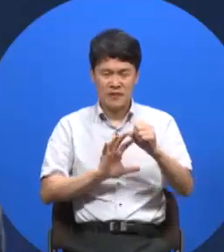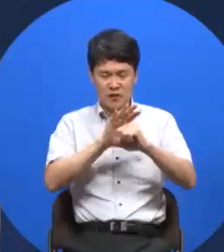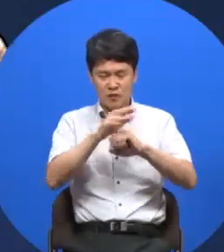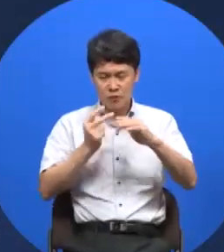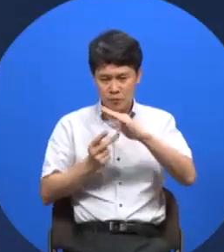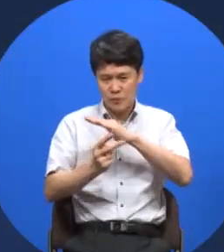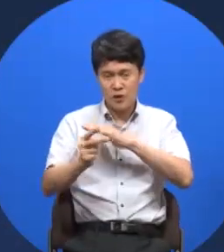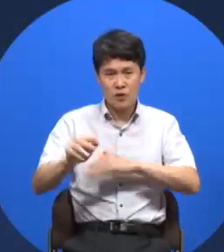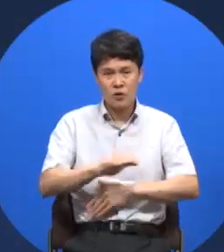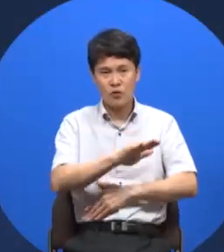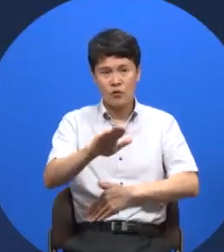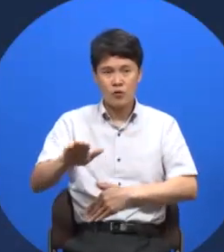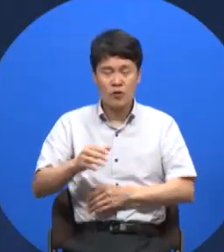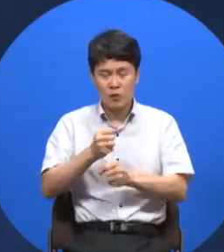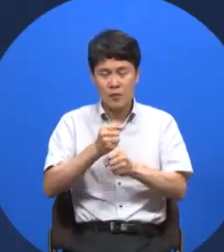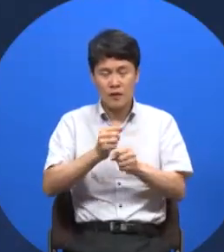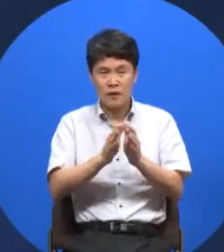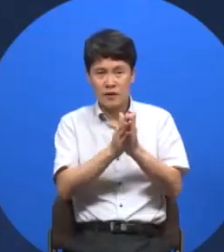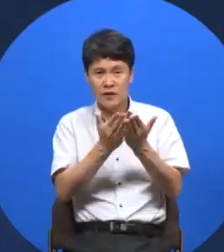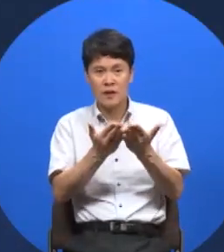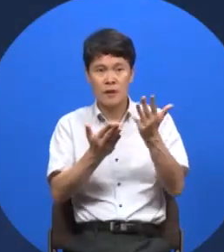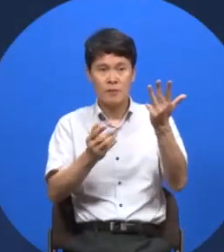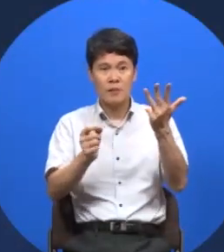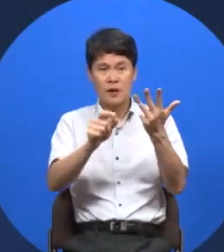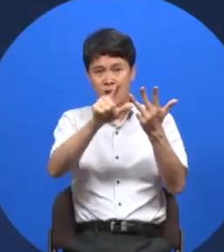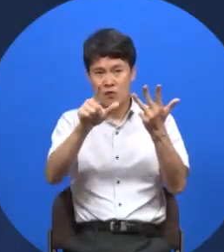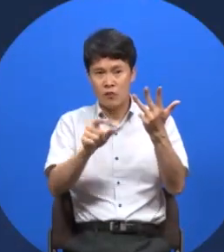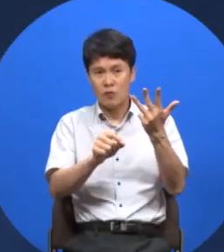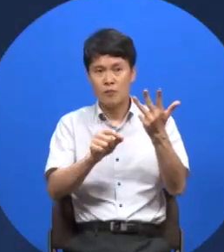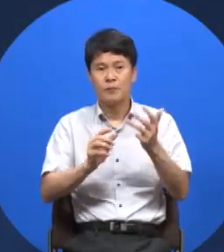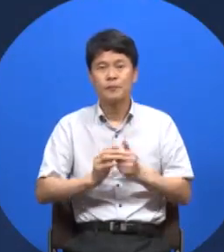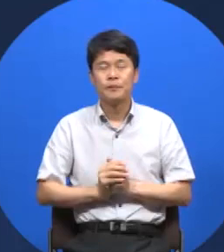비전, 우리 교회에서 발행하는 지구촌 비전 8호로에